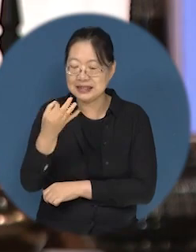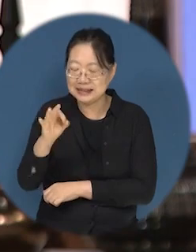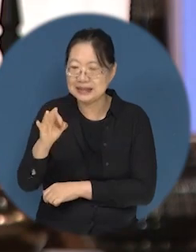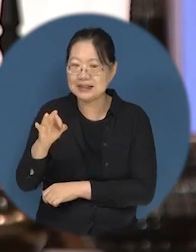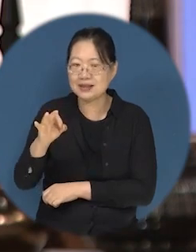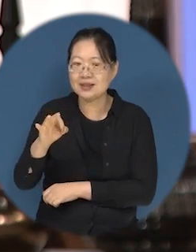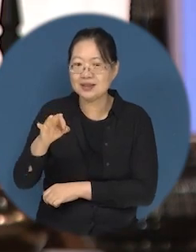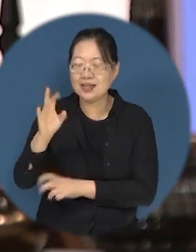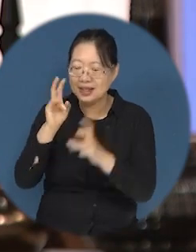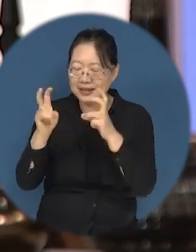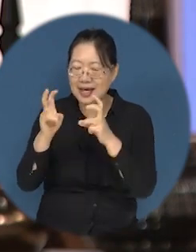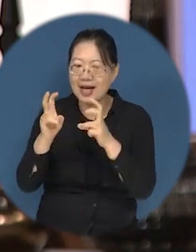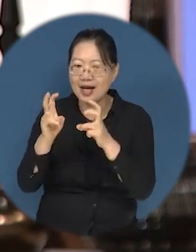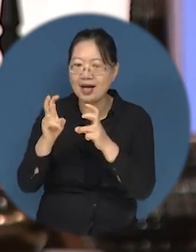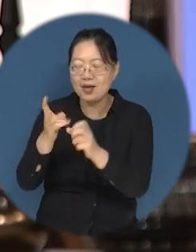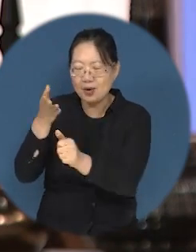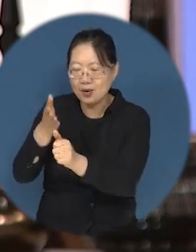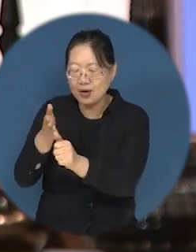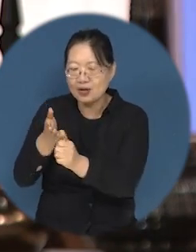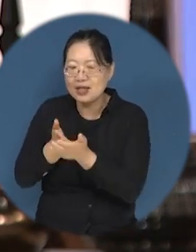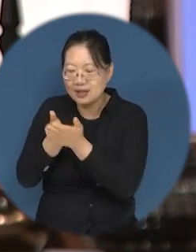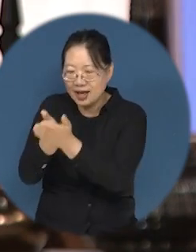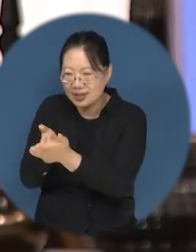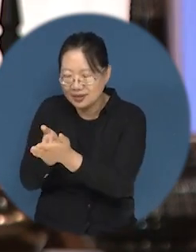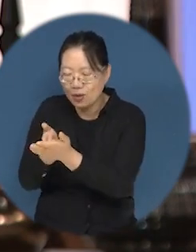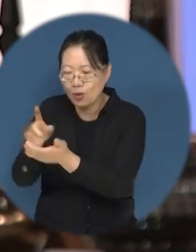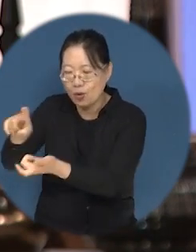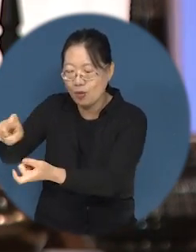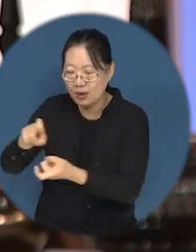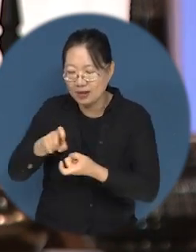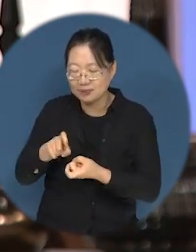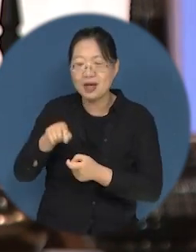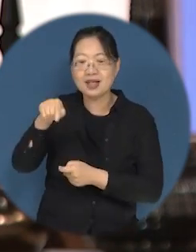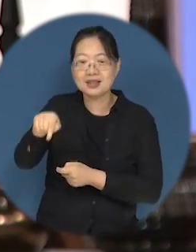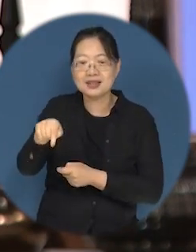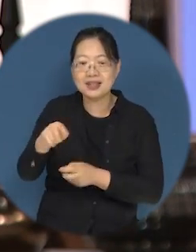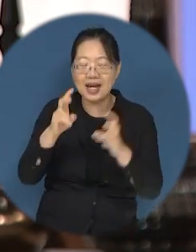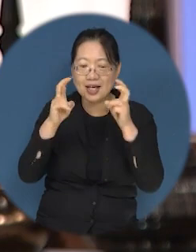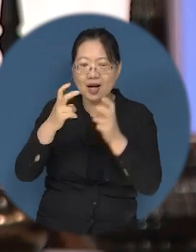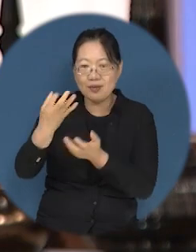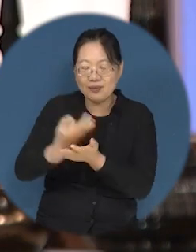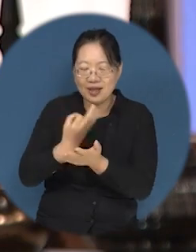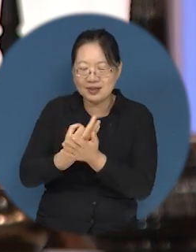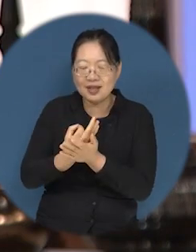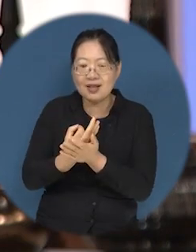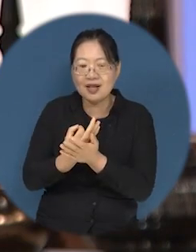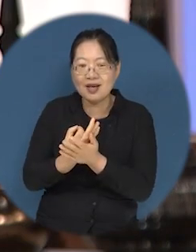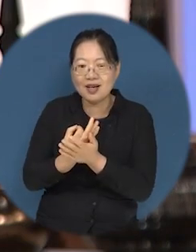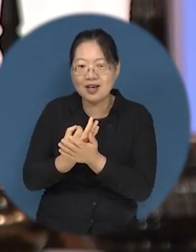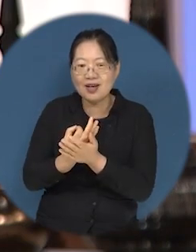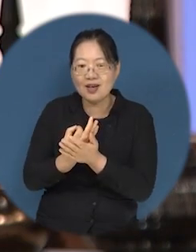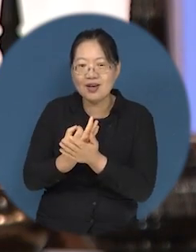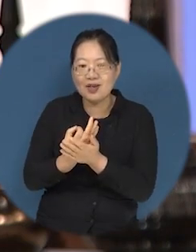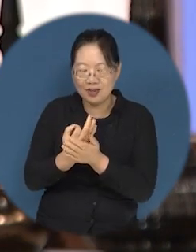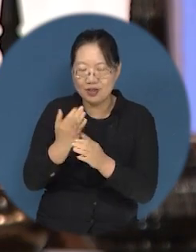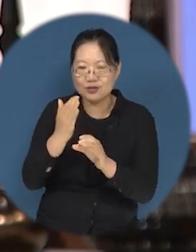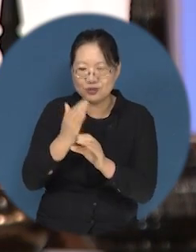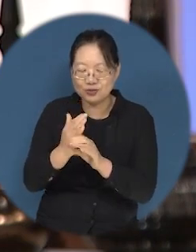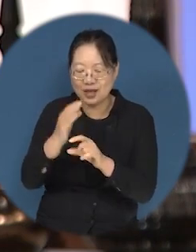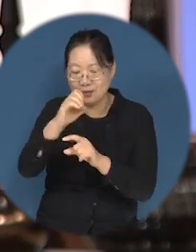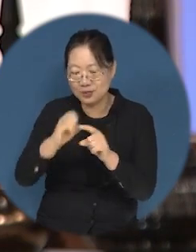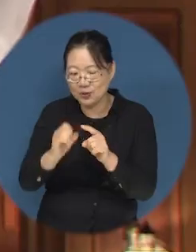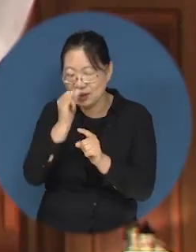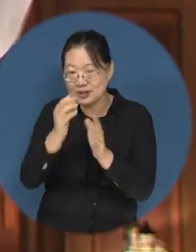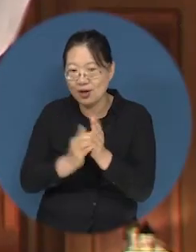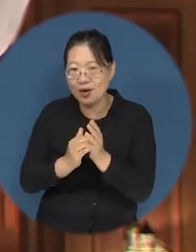곳에 의뢰를 해서 납품을 받으면 그 회사의 매출에서 차지하는 그 비율이 있거든요.